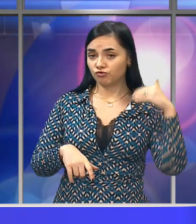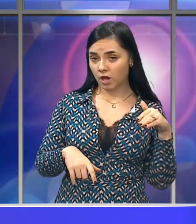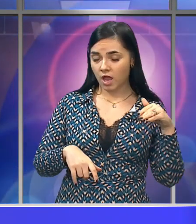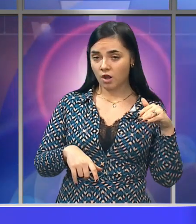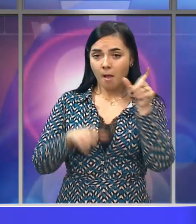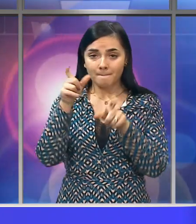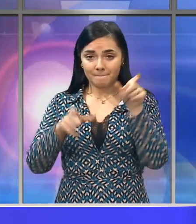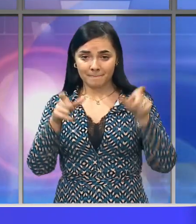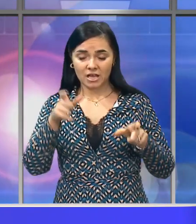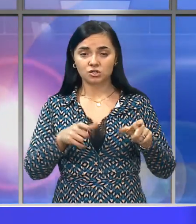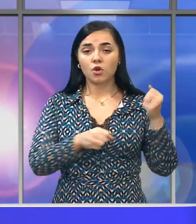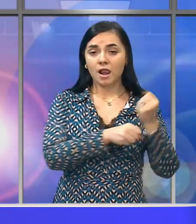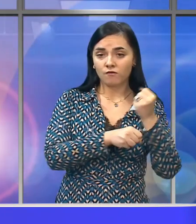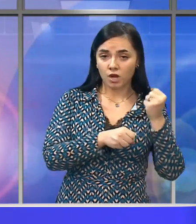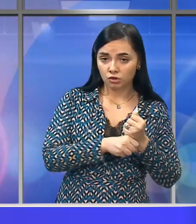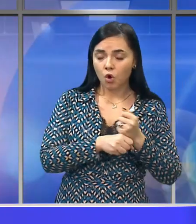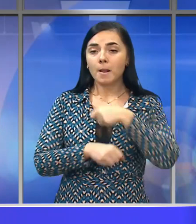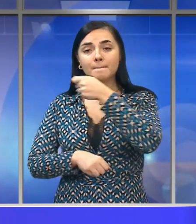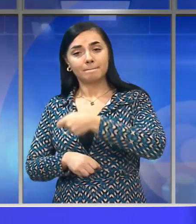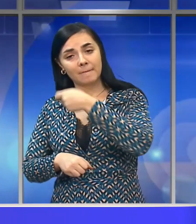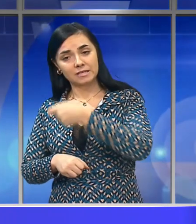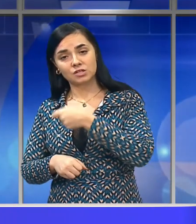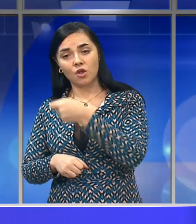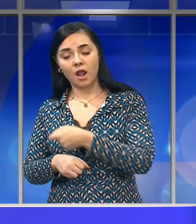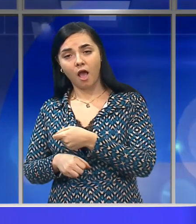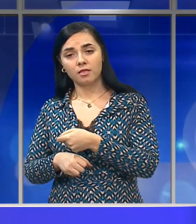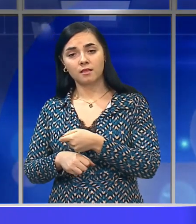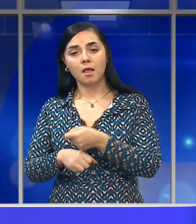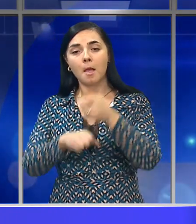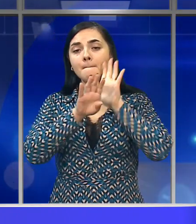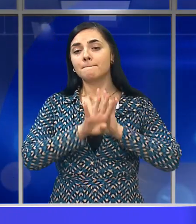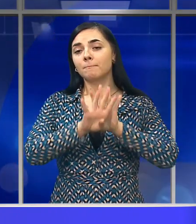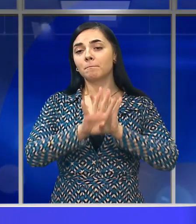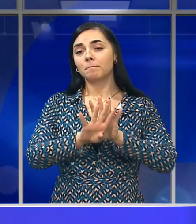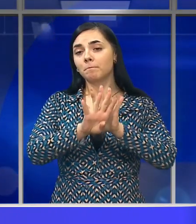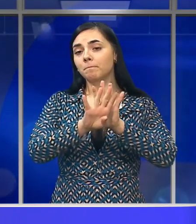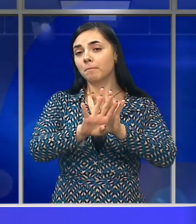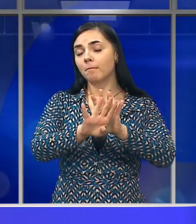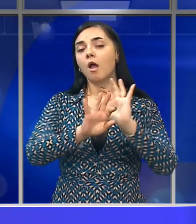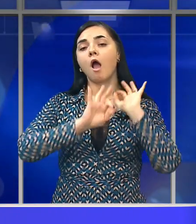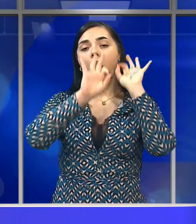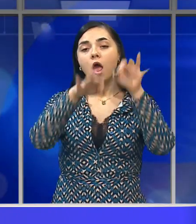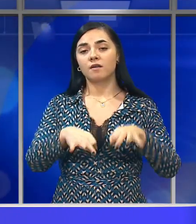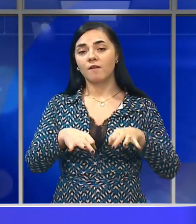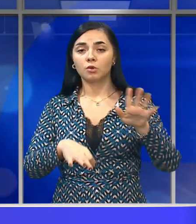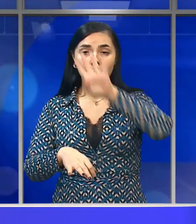pensionati hanno partecipato ad un corteo sino alla